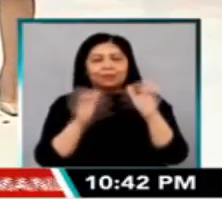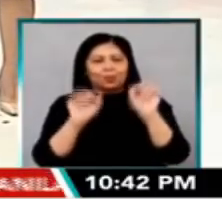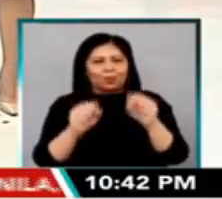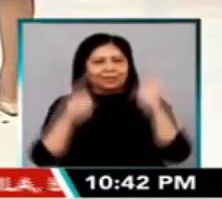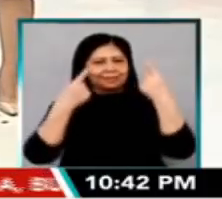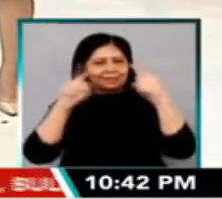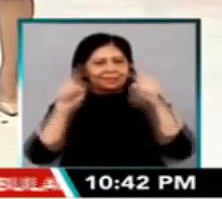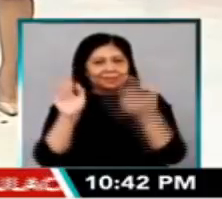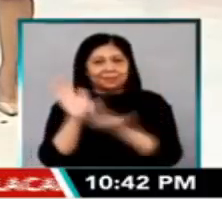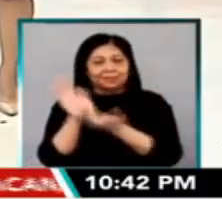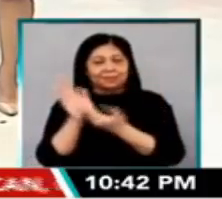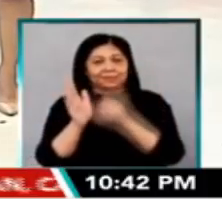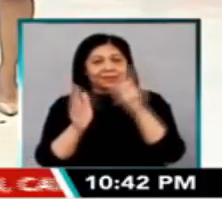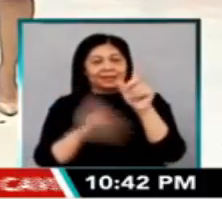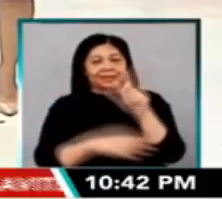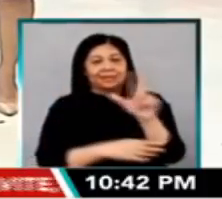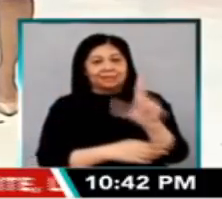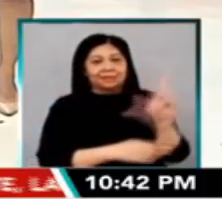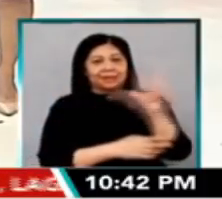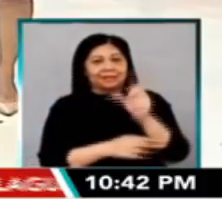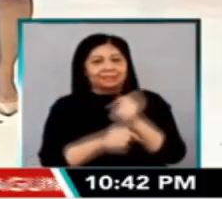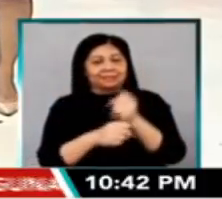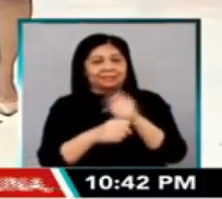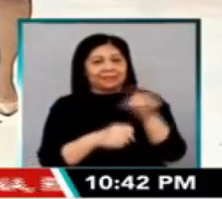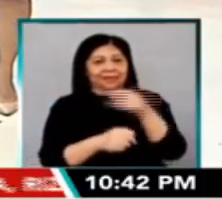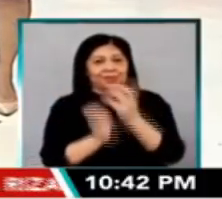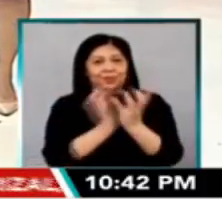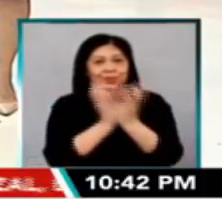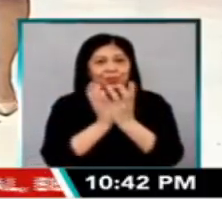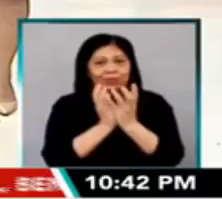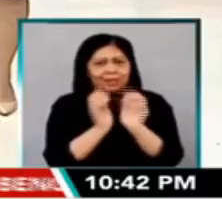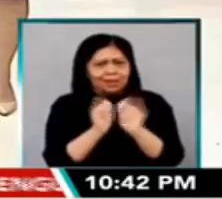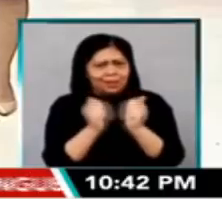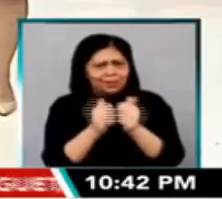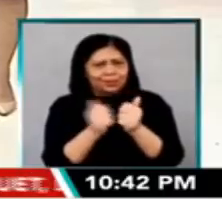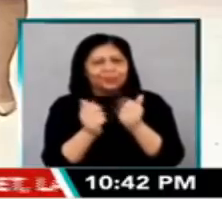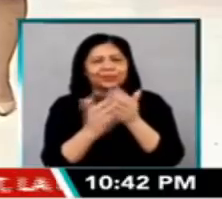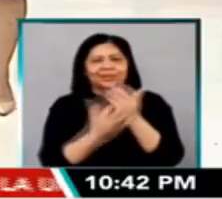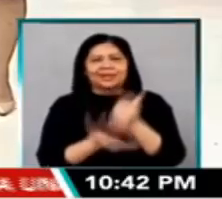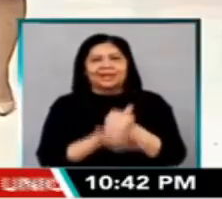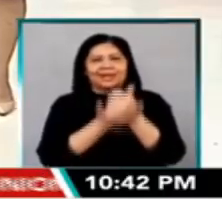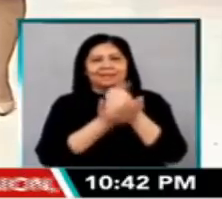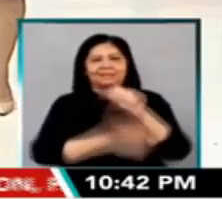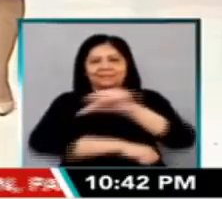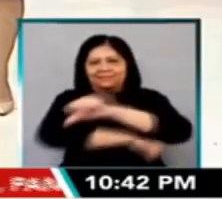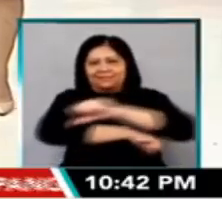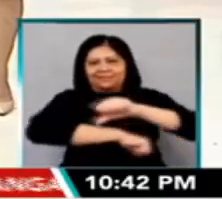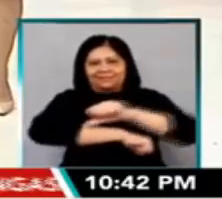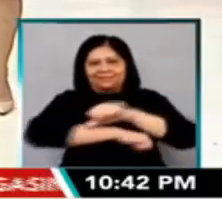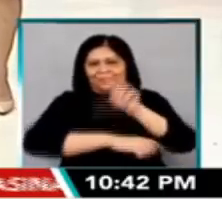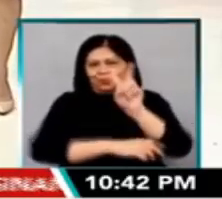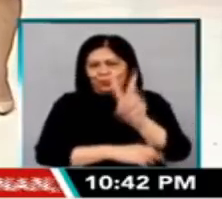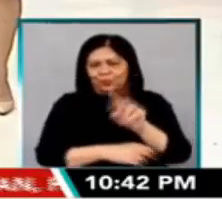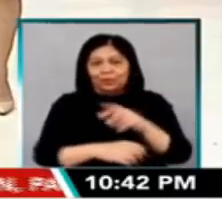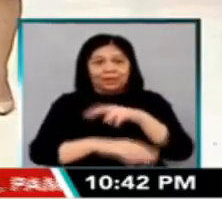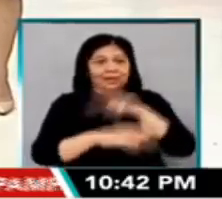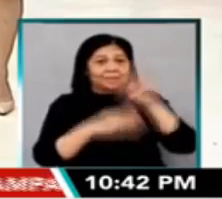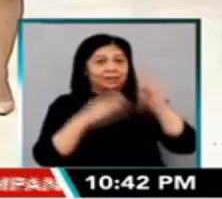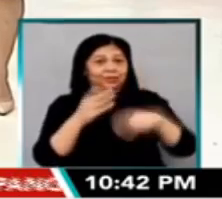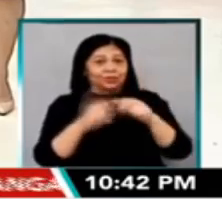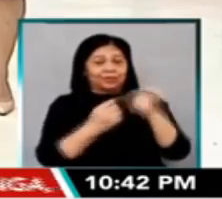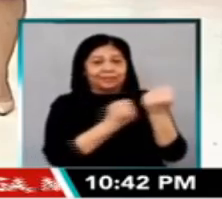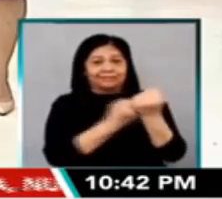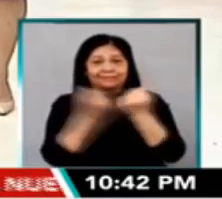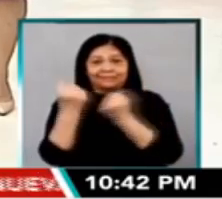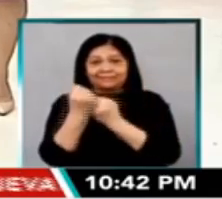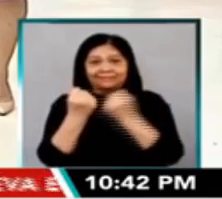isang library na binuo ng isang komunidad sa tulong ng dalawang arkitekto. Ang resulta ng kanilang bayanihan,